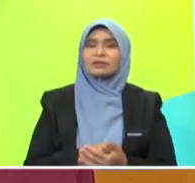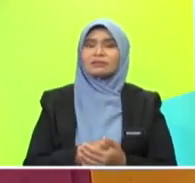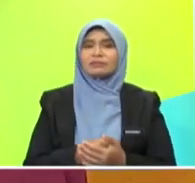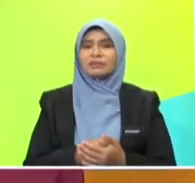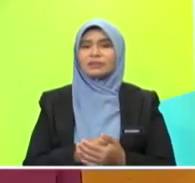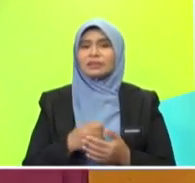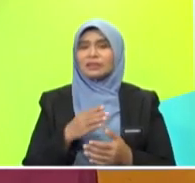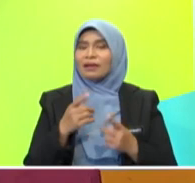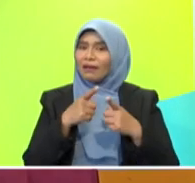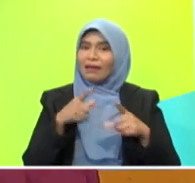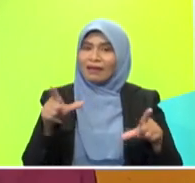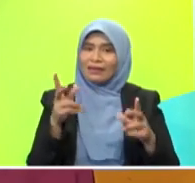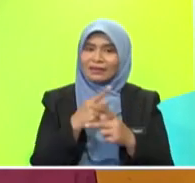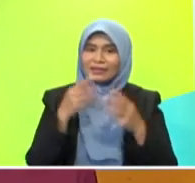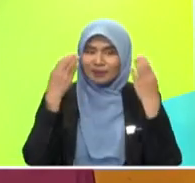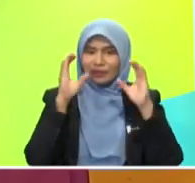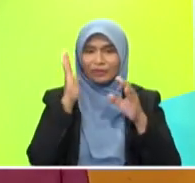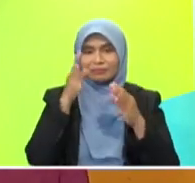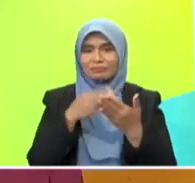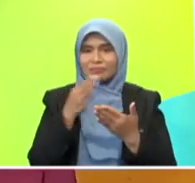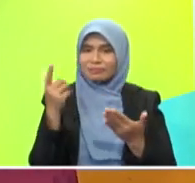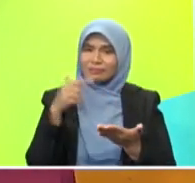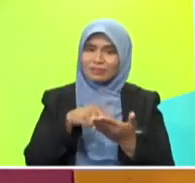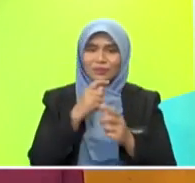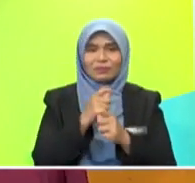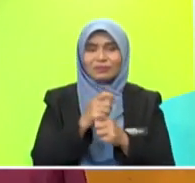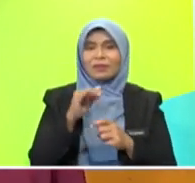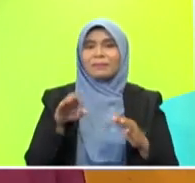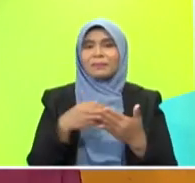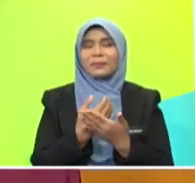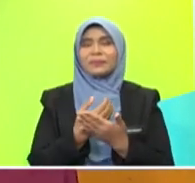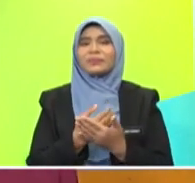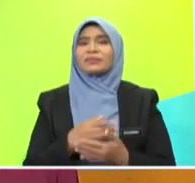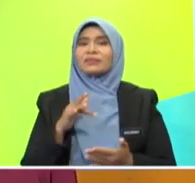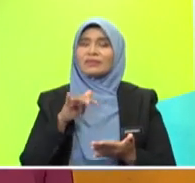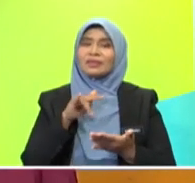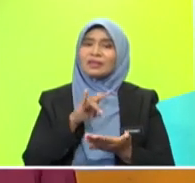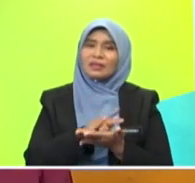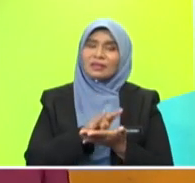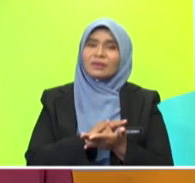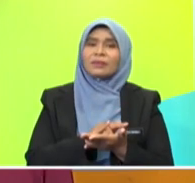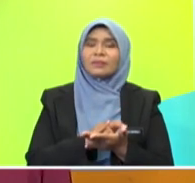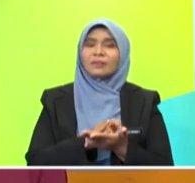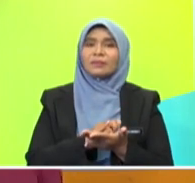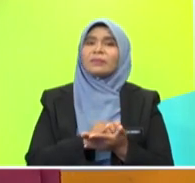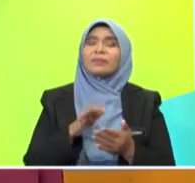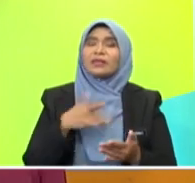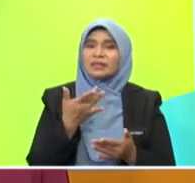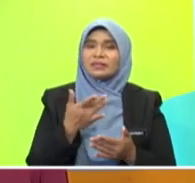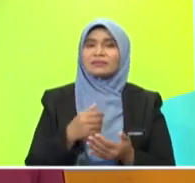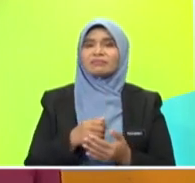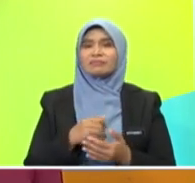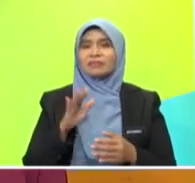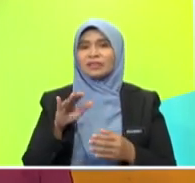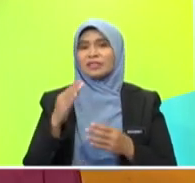guru akan bagi lagi tugas yang baru Itulah perasaan yang kamu akan dapat jika kamu